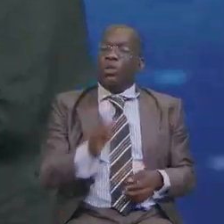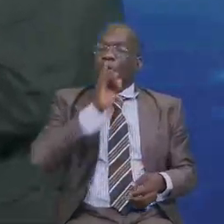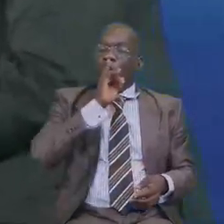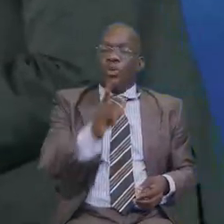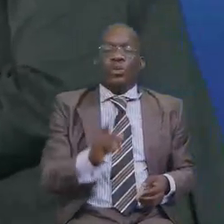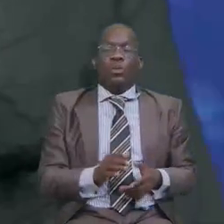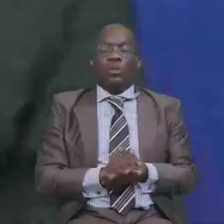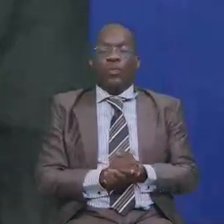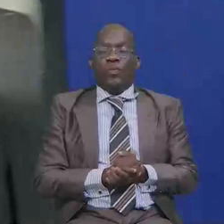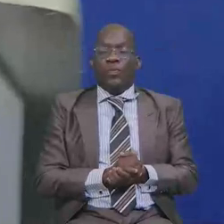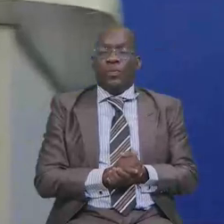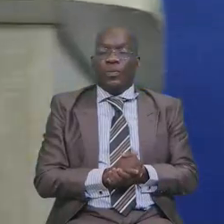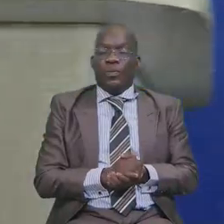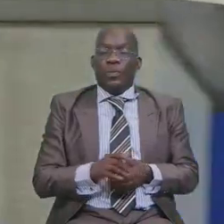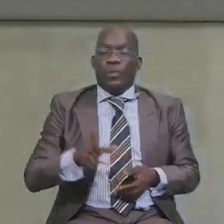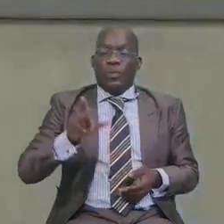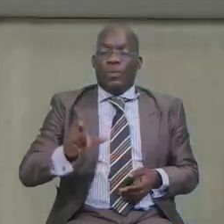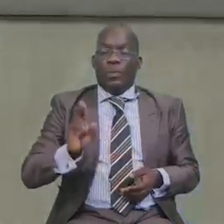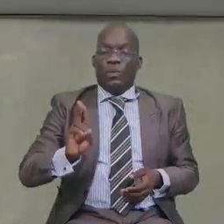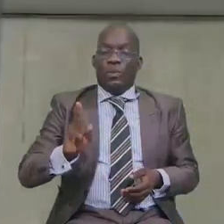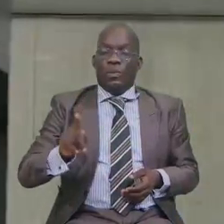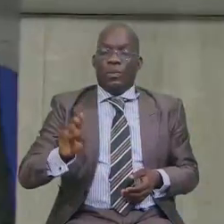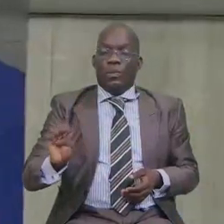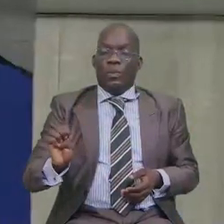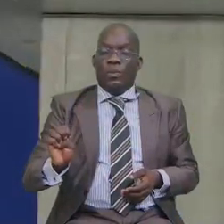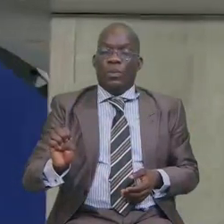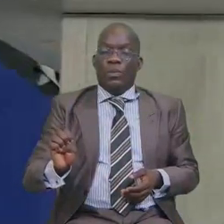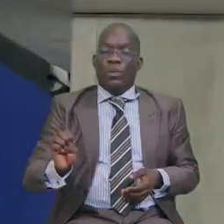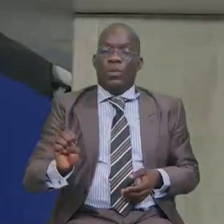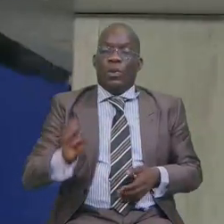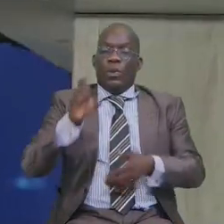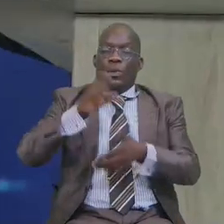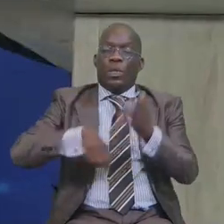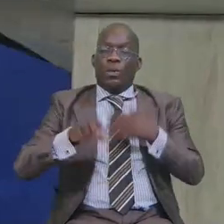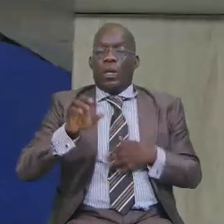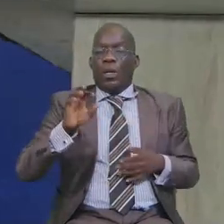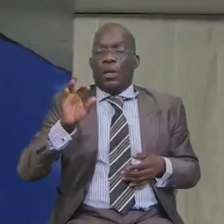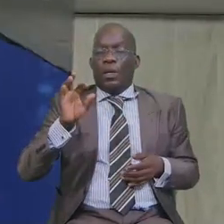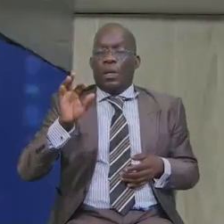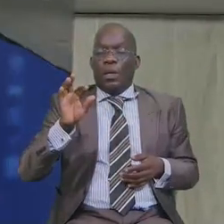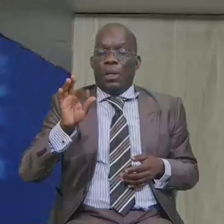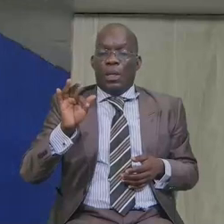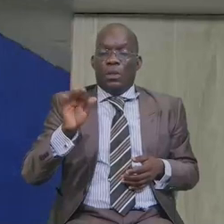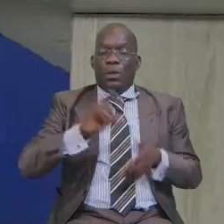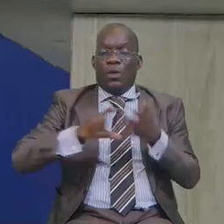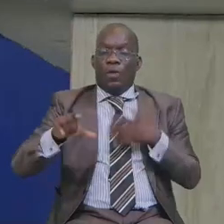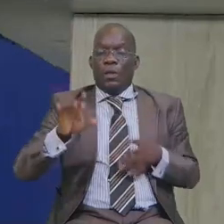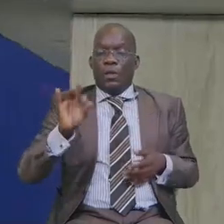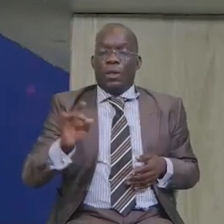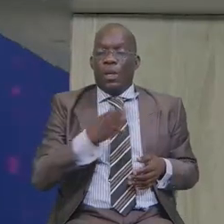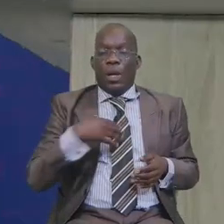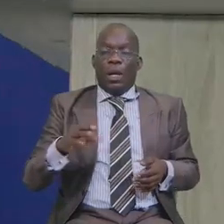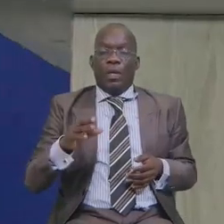au chapitre 19, verset 8. En Luc 19, verset 8, « Mais Zachée se tenant